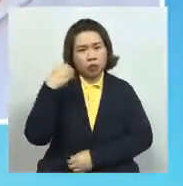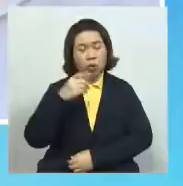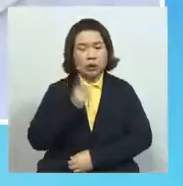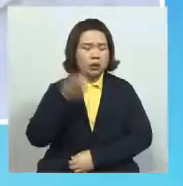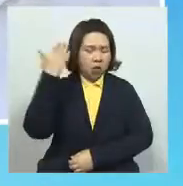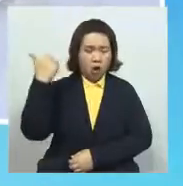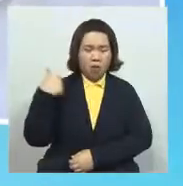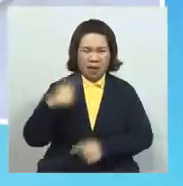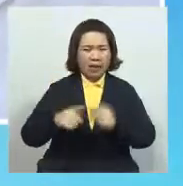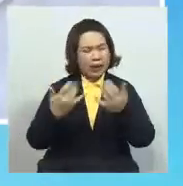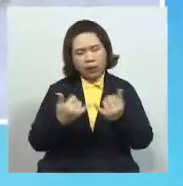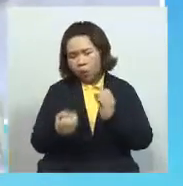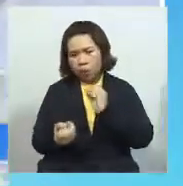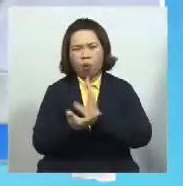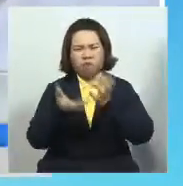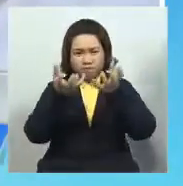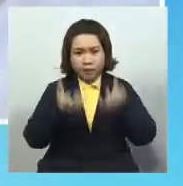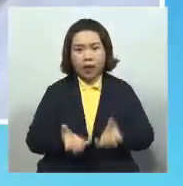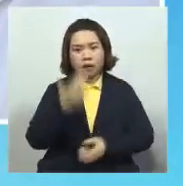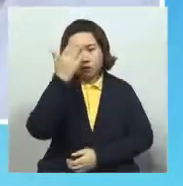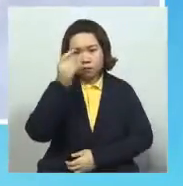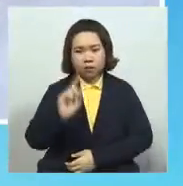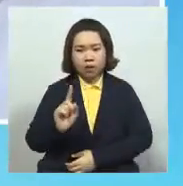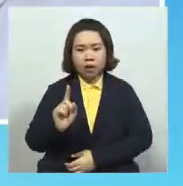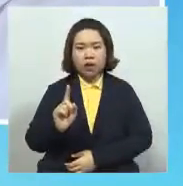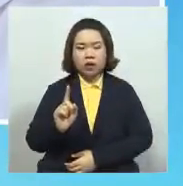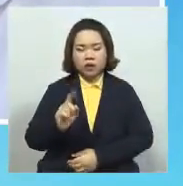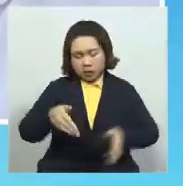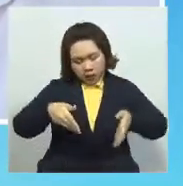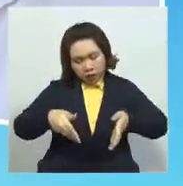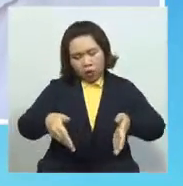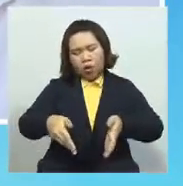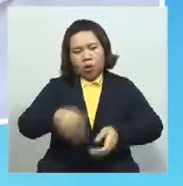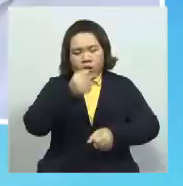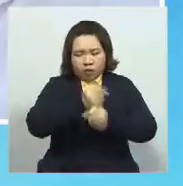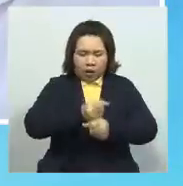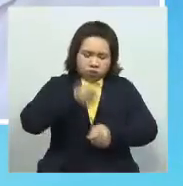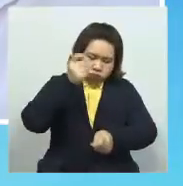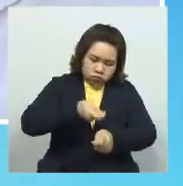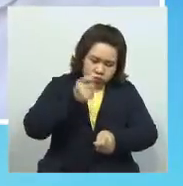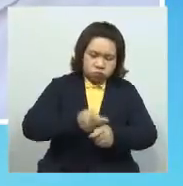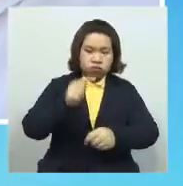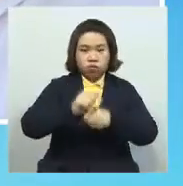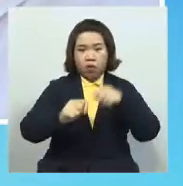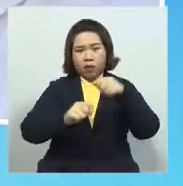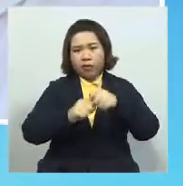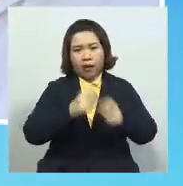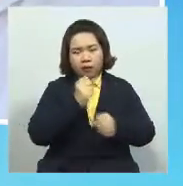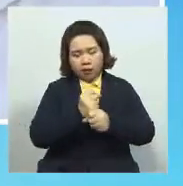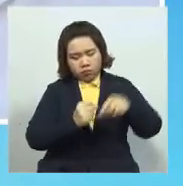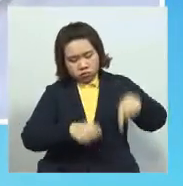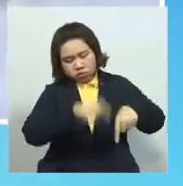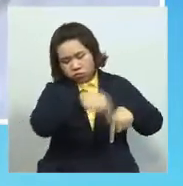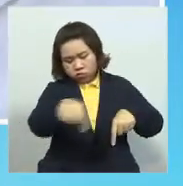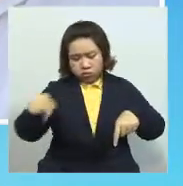ที่สุดเพราะว่าปีนี้ทำถนนกันเยอะมากเลยอ่ะจังหวัดเชียงใหม่ทำถนนเกือบทุกที่ใช่ไหม